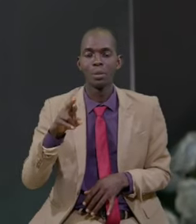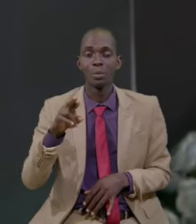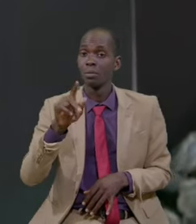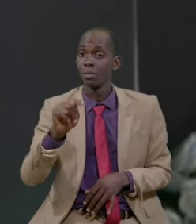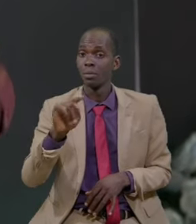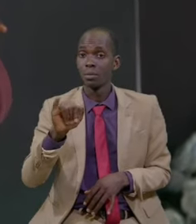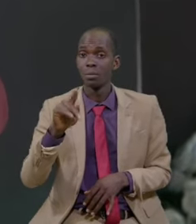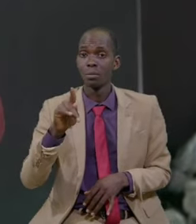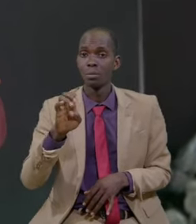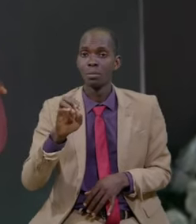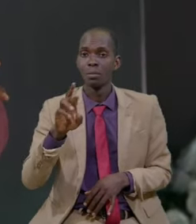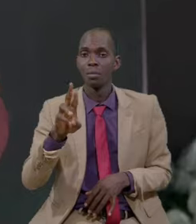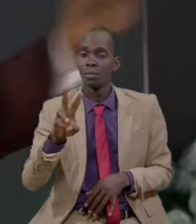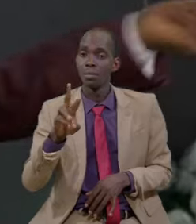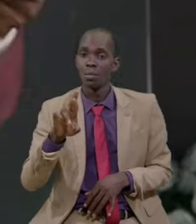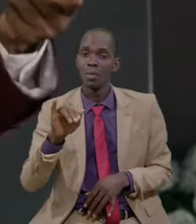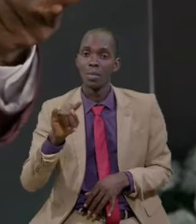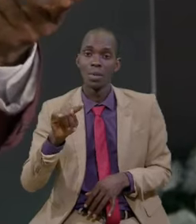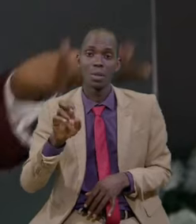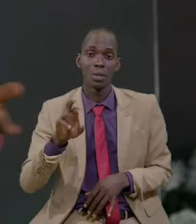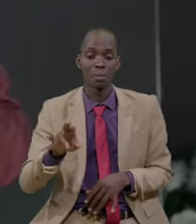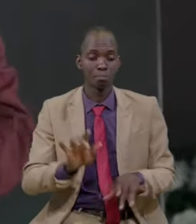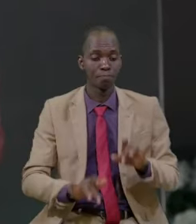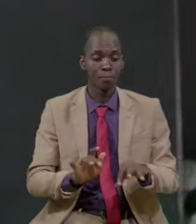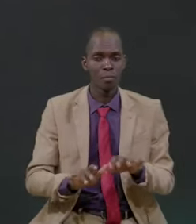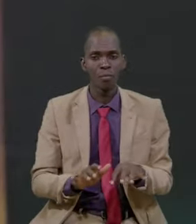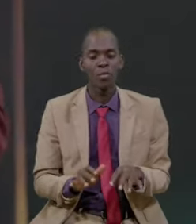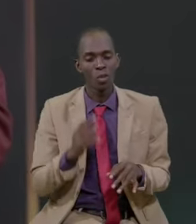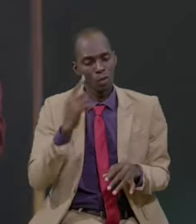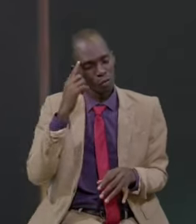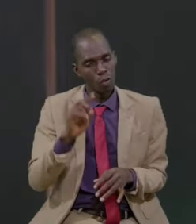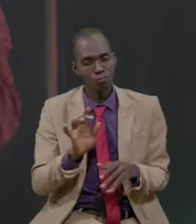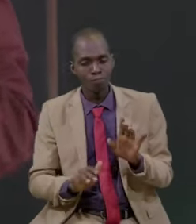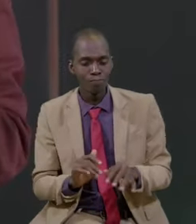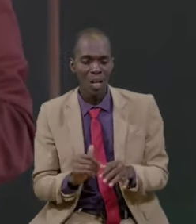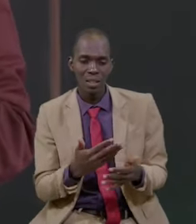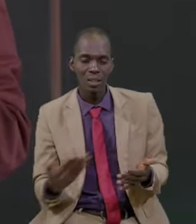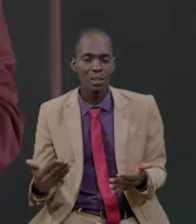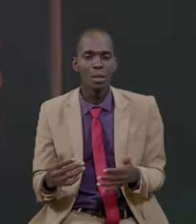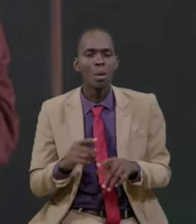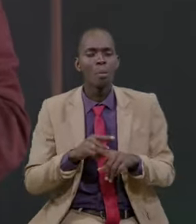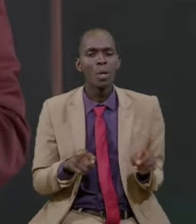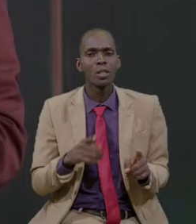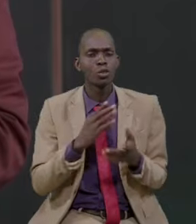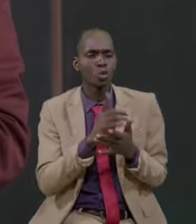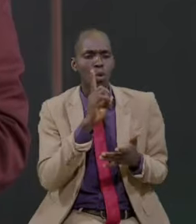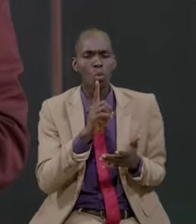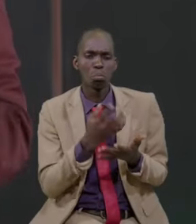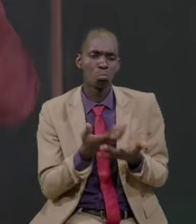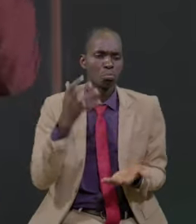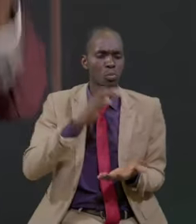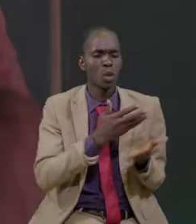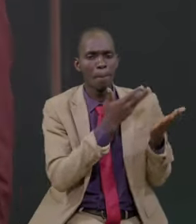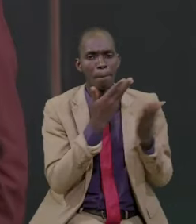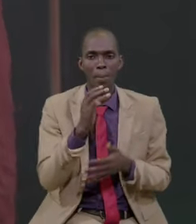avait acheté cette machine à taper, IBM. Il envoyait sa secrétaire pour opérer ça pour nous. Tout ce